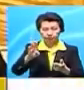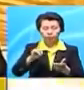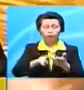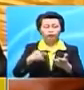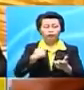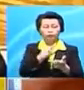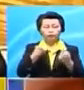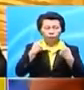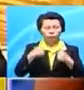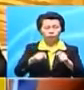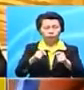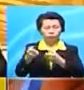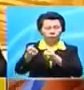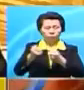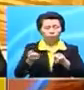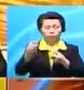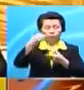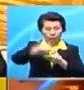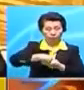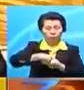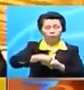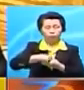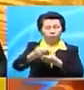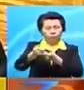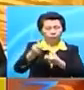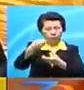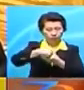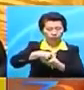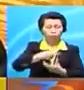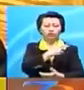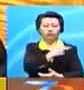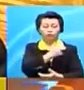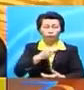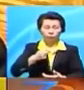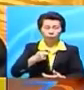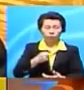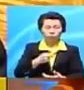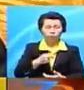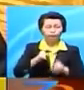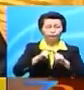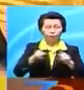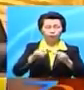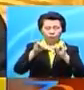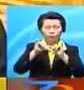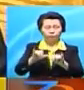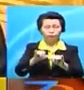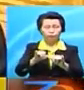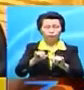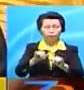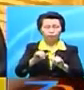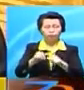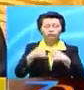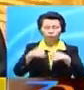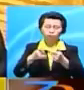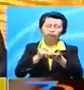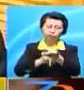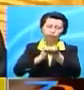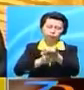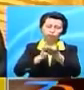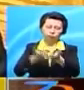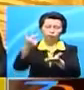to pull in, you know, Indonesia. But it's still at the discussion stage.